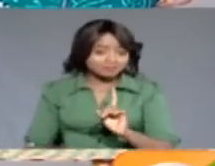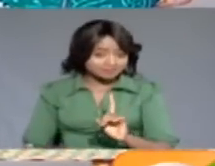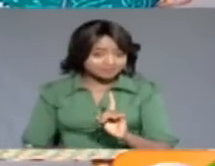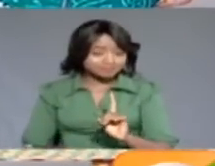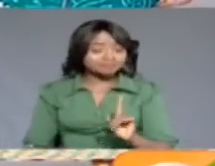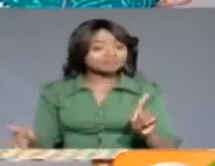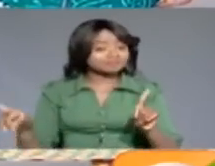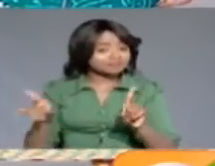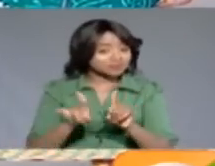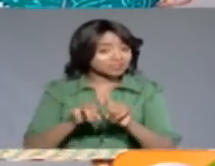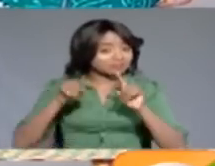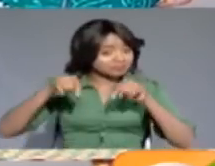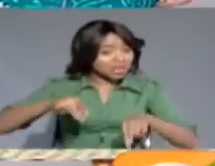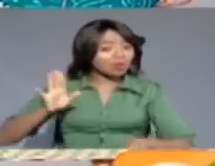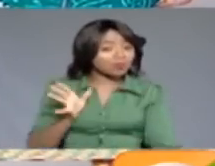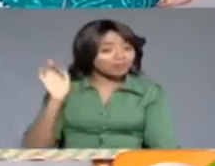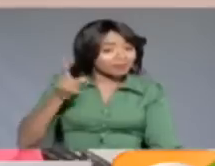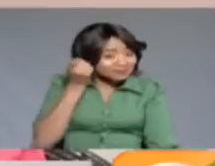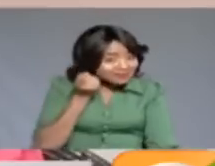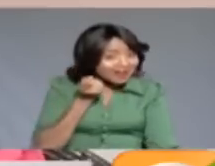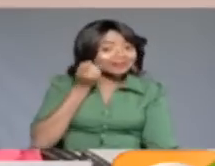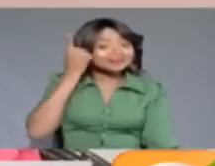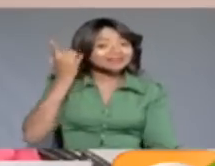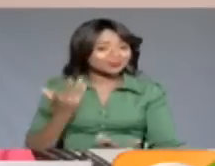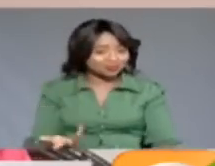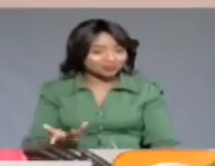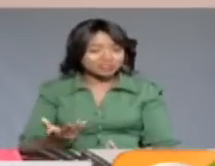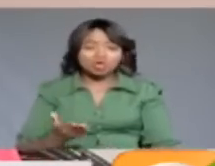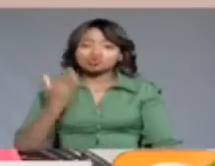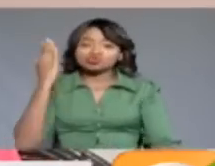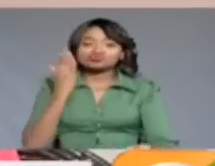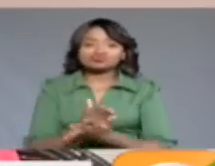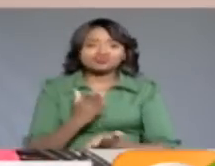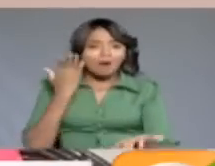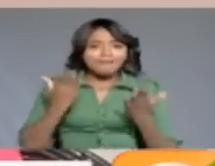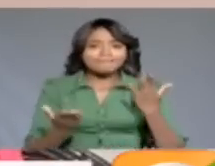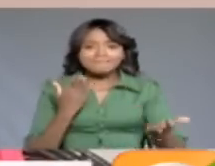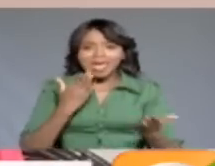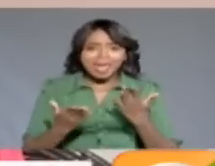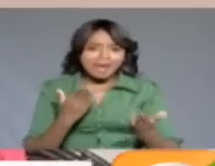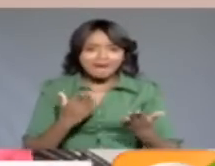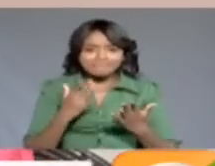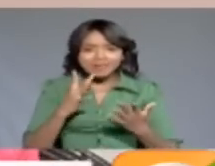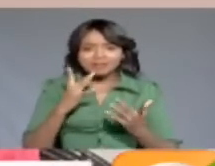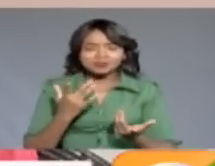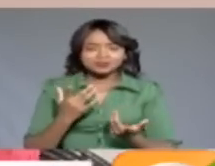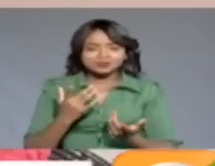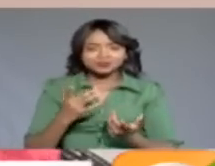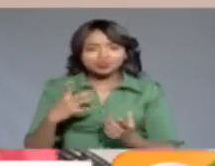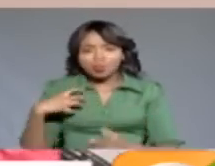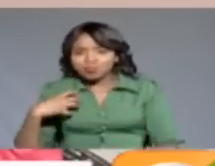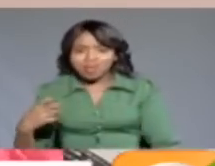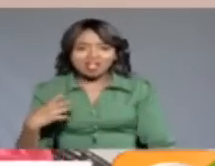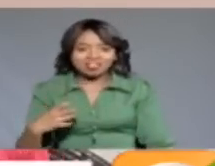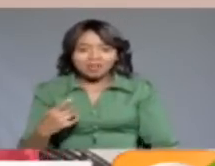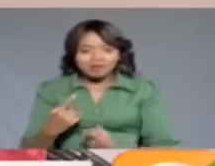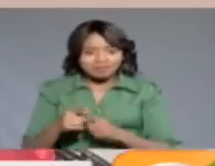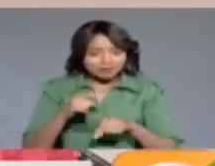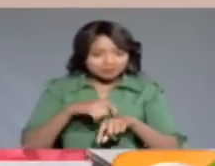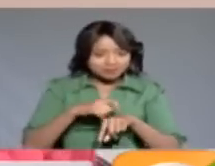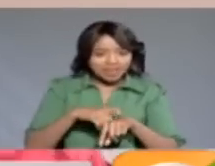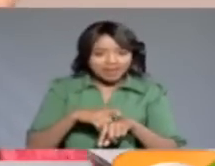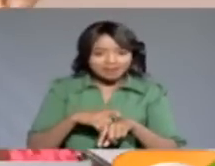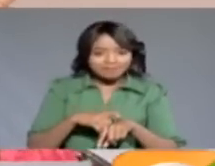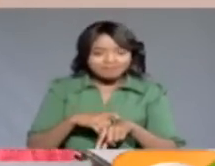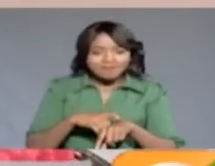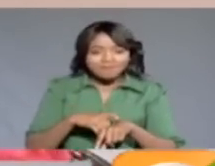Sasa ndio hivyo wanawake wanafaa wasikie kwamba hata kama kweli mtakula wapi kwa sababu mmebarikiwa sana. Lakini huyu mwanamke tuketi ndani ya nyumba alafu siku moja